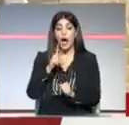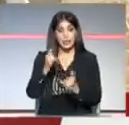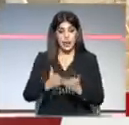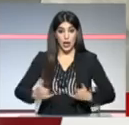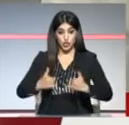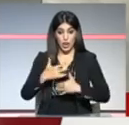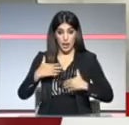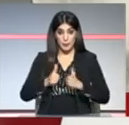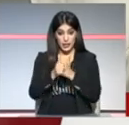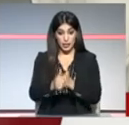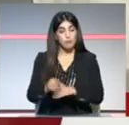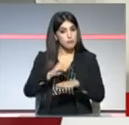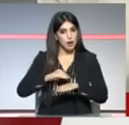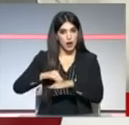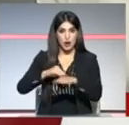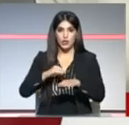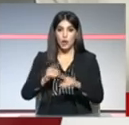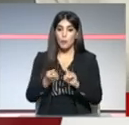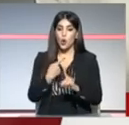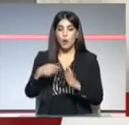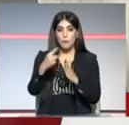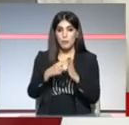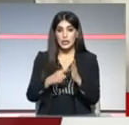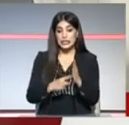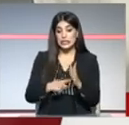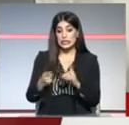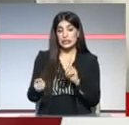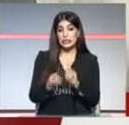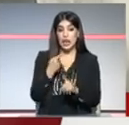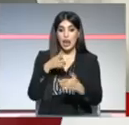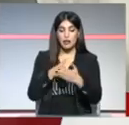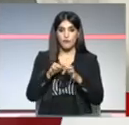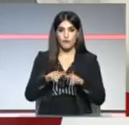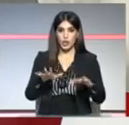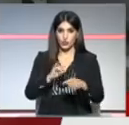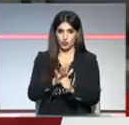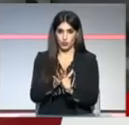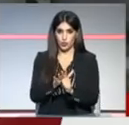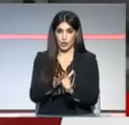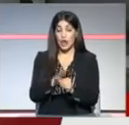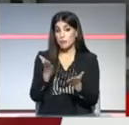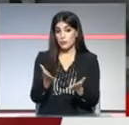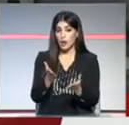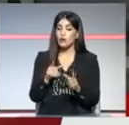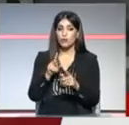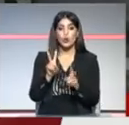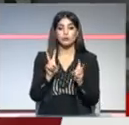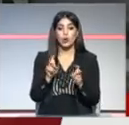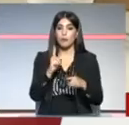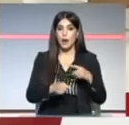العلميه نصحت بالابقاء على كل التدابير الاستثنائيه للحد من انتشار الفيروس على غرار ابقاء حظر